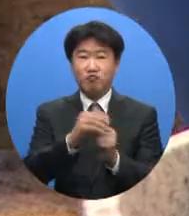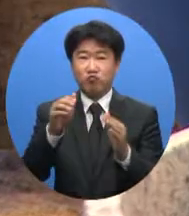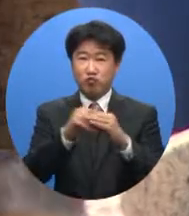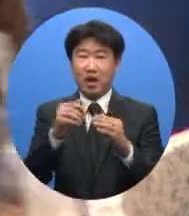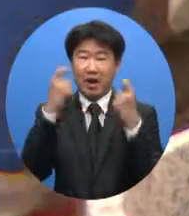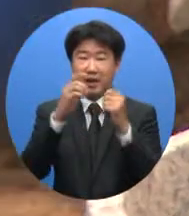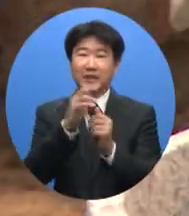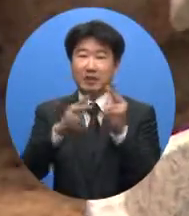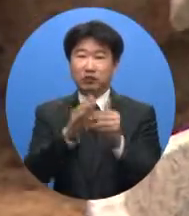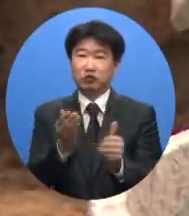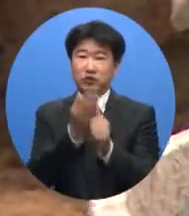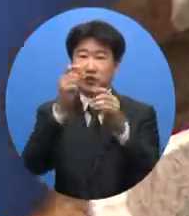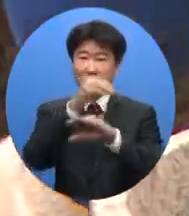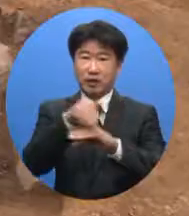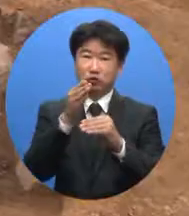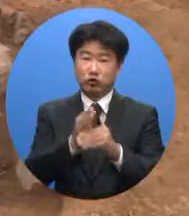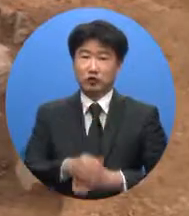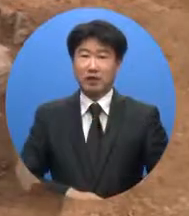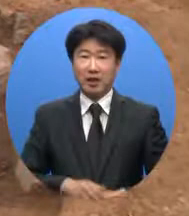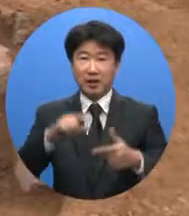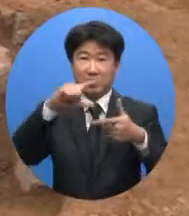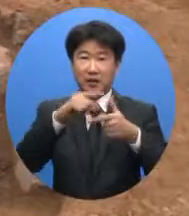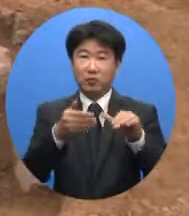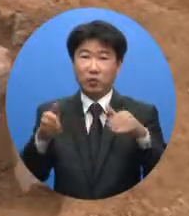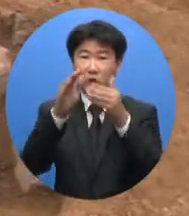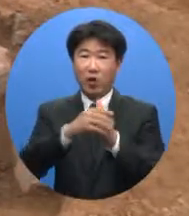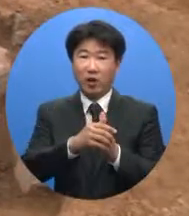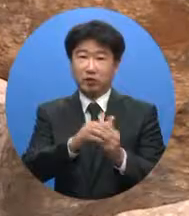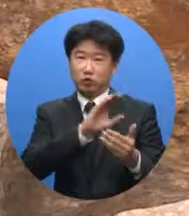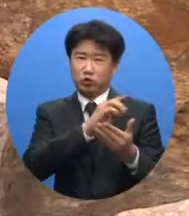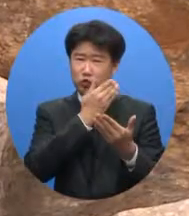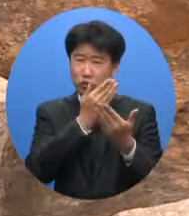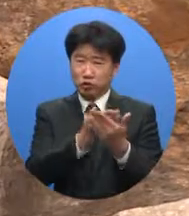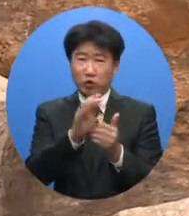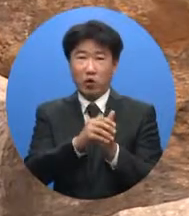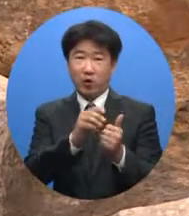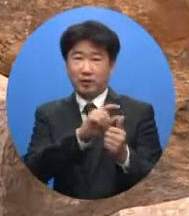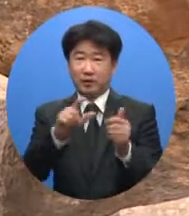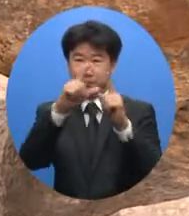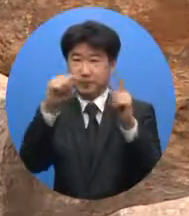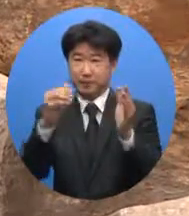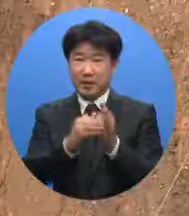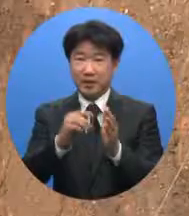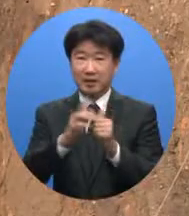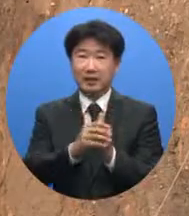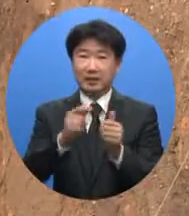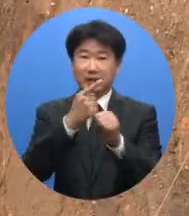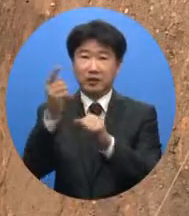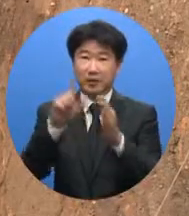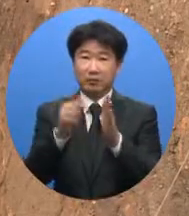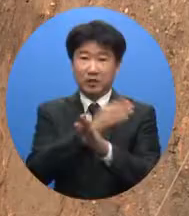문화관광산업으로 육성할 계획입니다. 이를 위해 경남도 핵심 과제의 삼가고분군 발굴 정비 사업을 선정하고